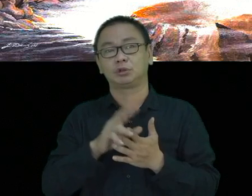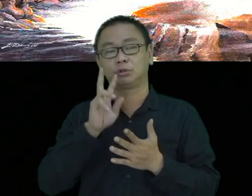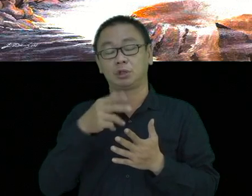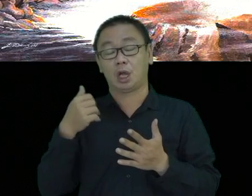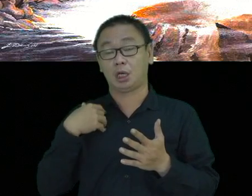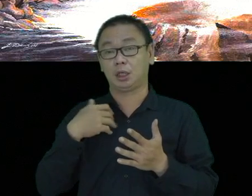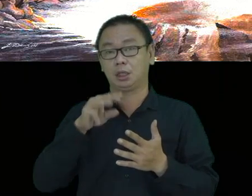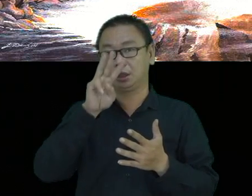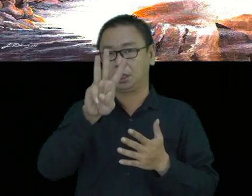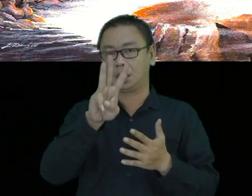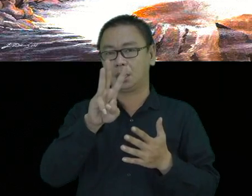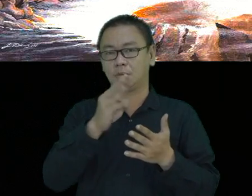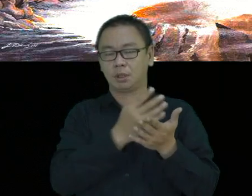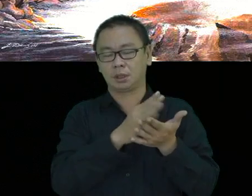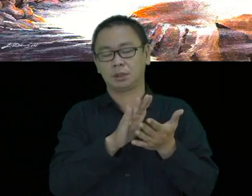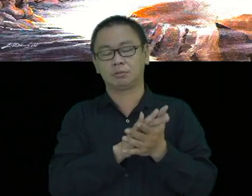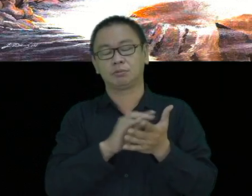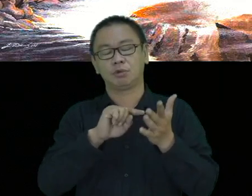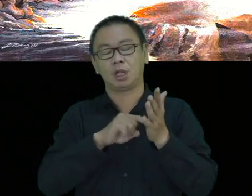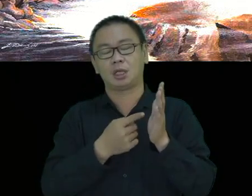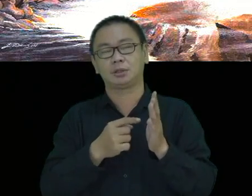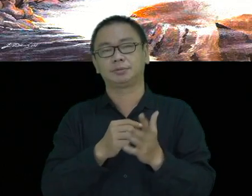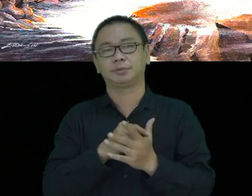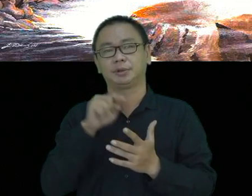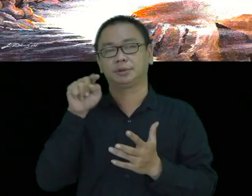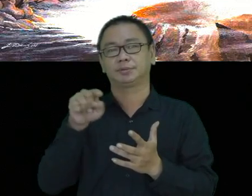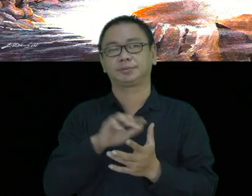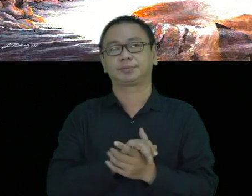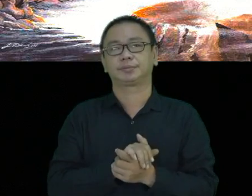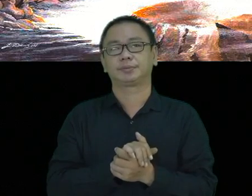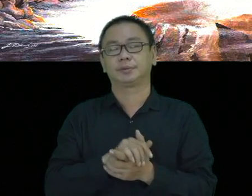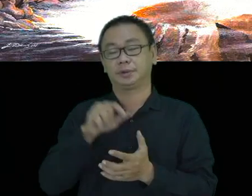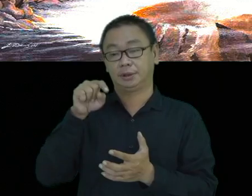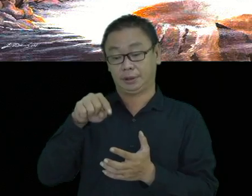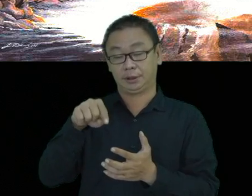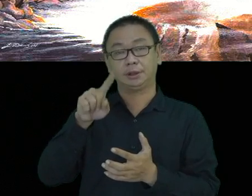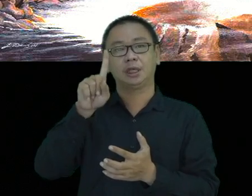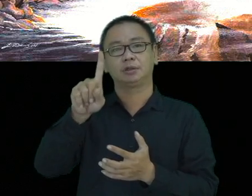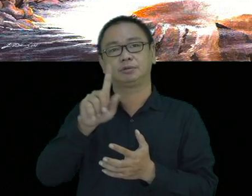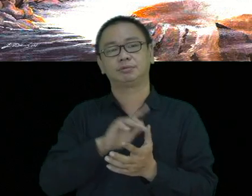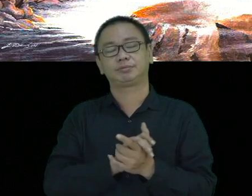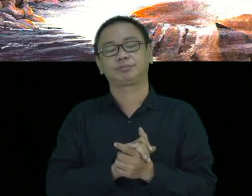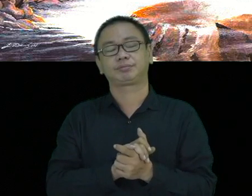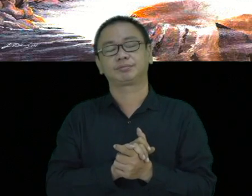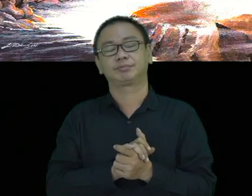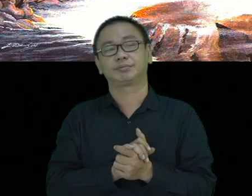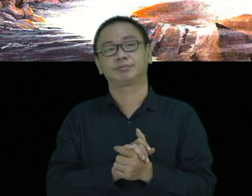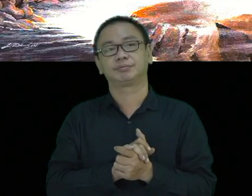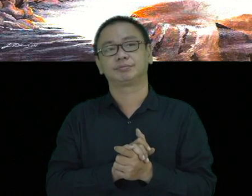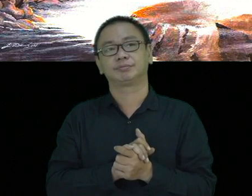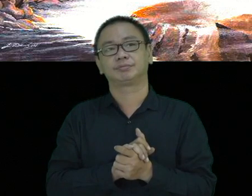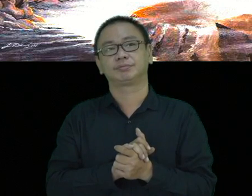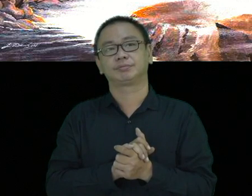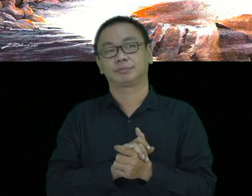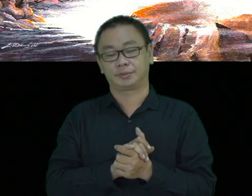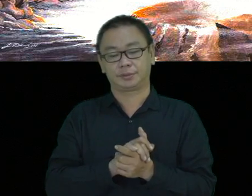bagian. Mulai dari yang inilah. Ini satu, ya.